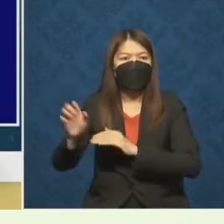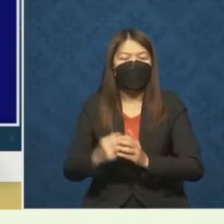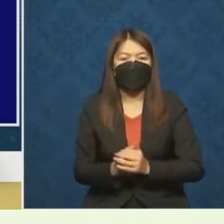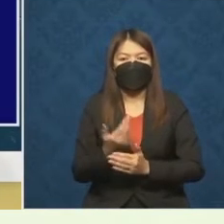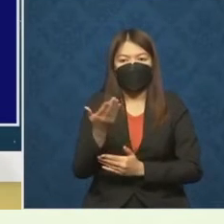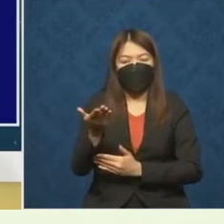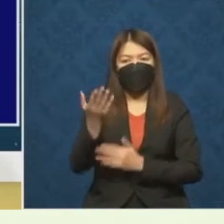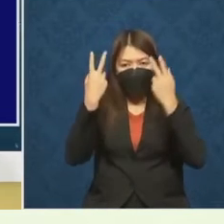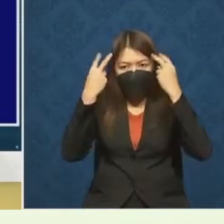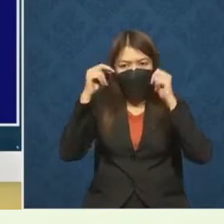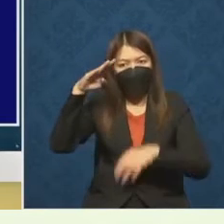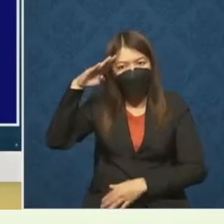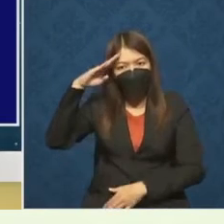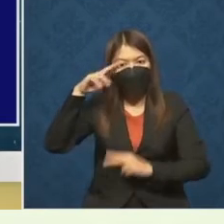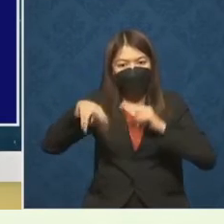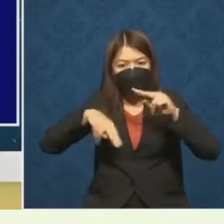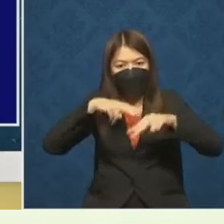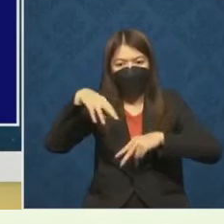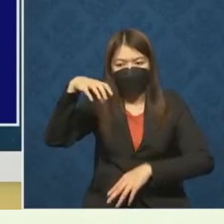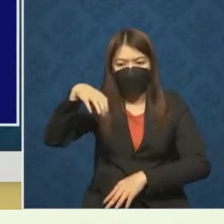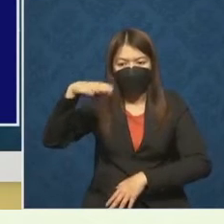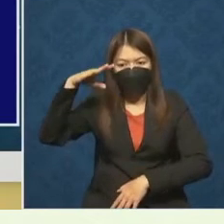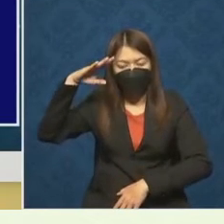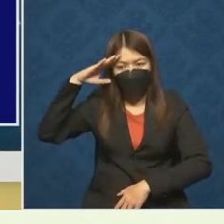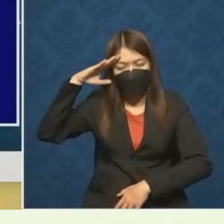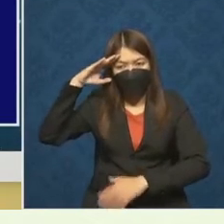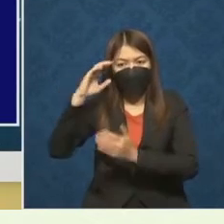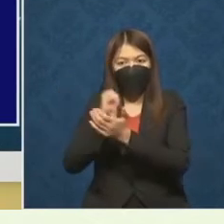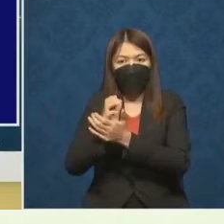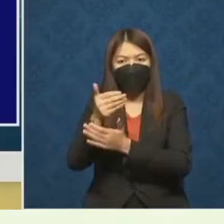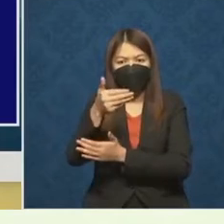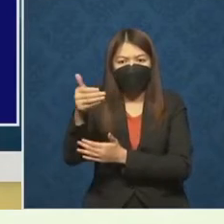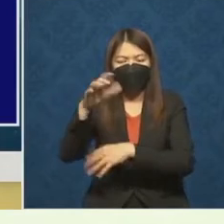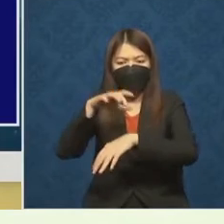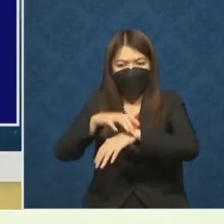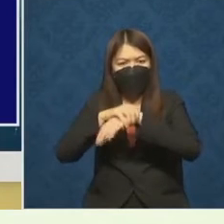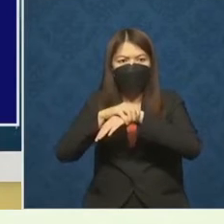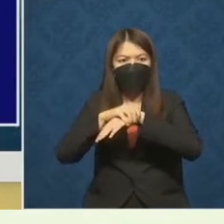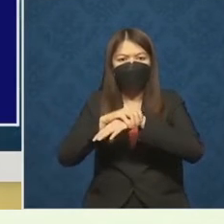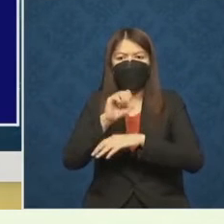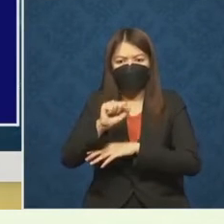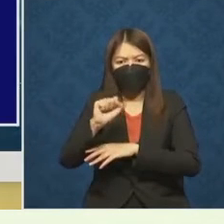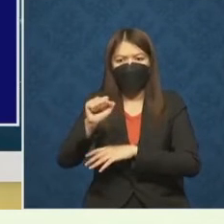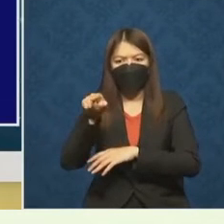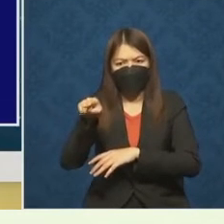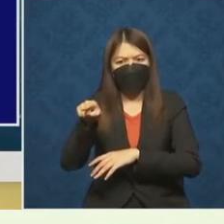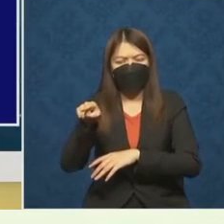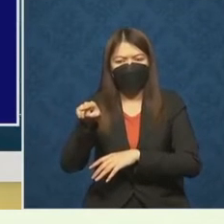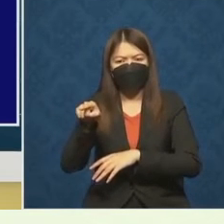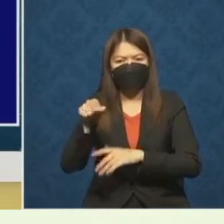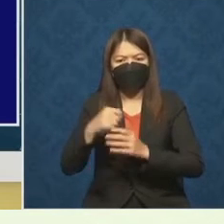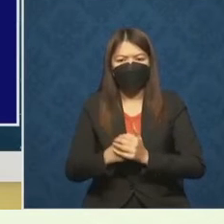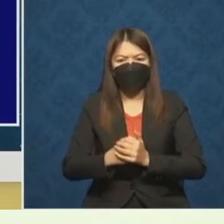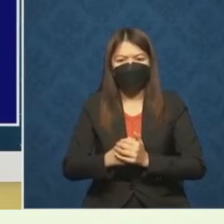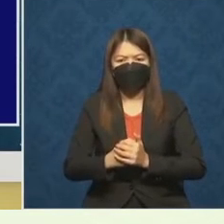านะนายกตีควบคุมดูแลสำนักงานตำรวจแห่งชาติก็ยังไม่สามารถจับกลุ่มนะส.ส.คนนี้นะฮะซึ่งต้อง